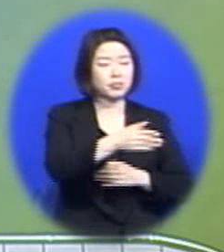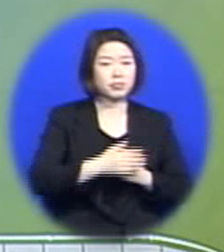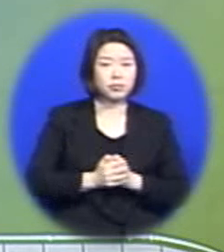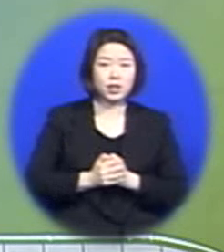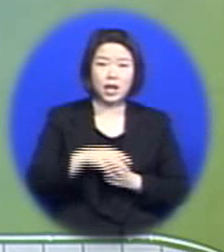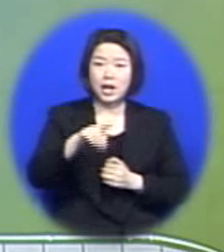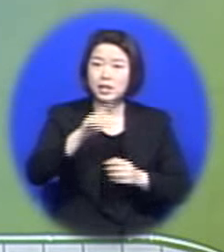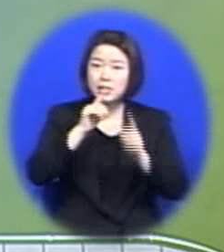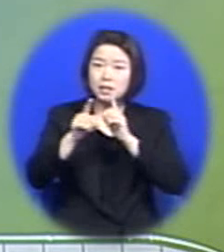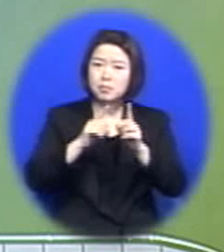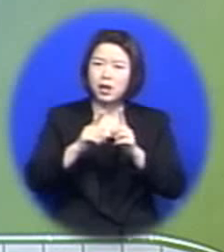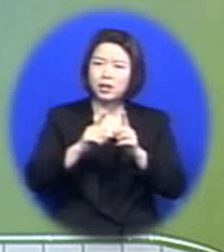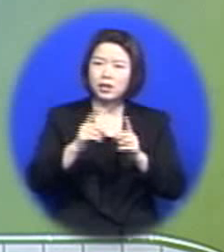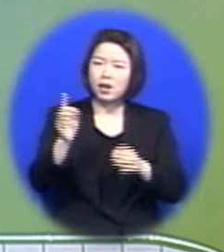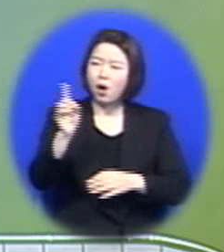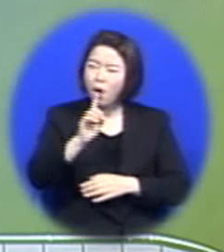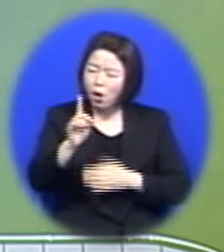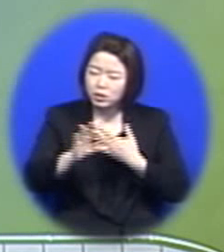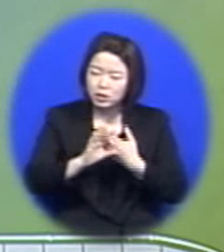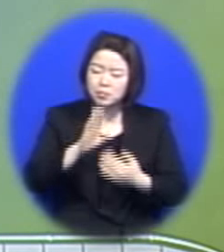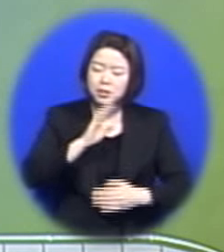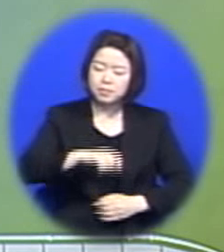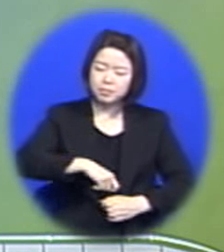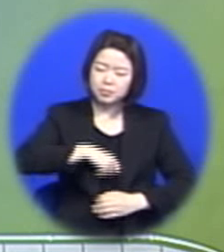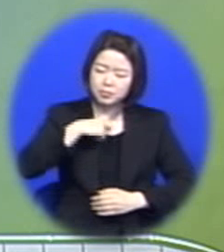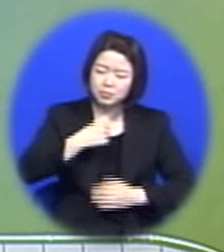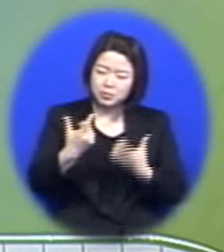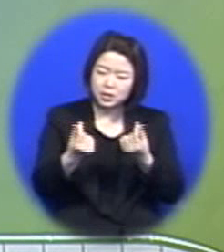그 말이 어쩌면 그렇게 진실처럼 들리죠.